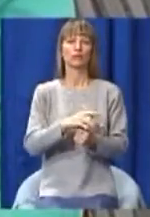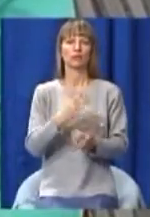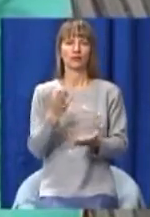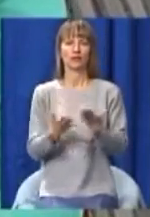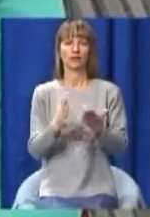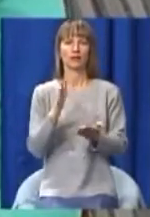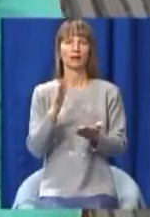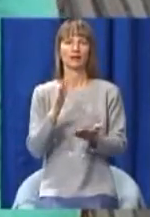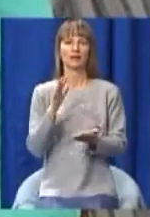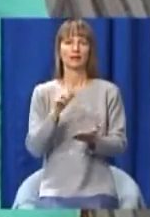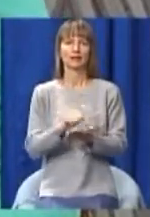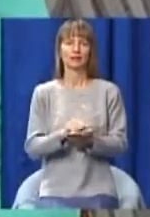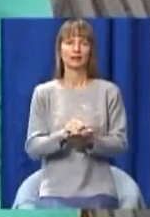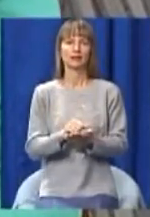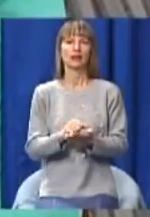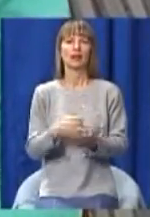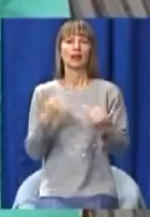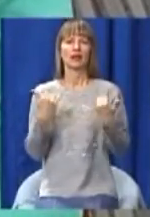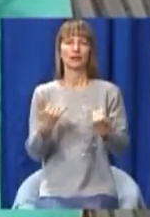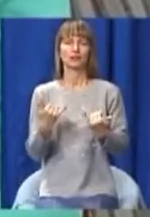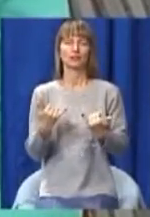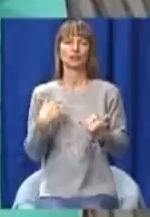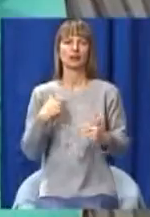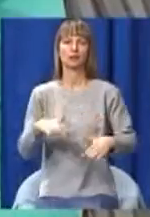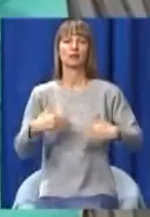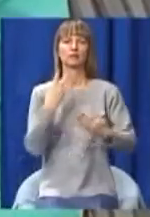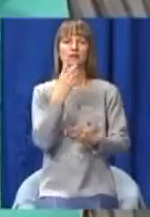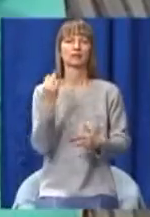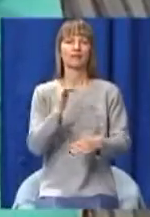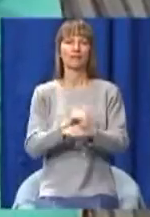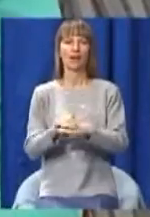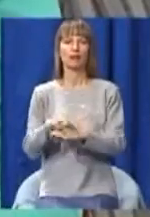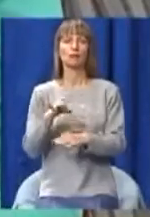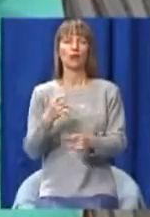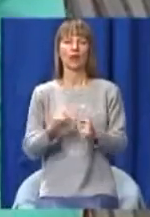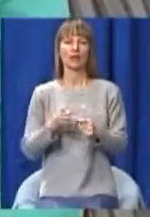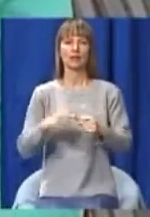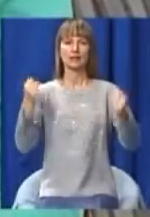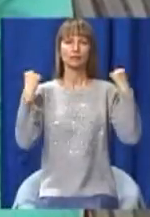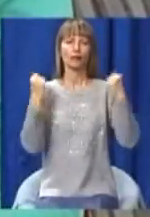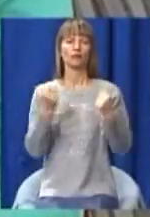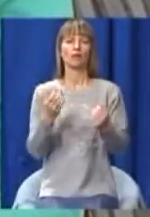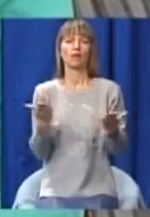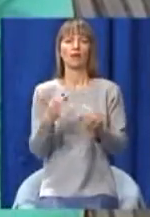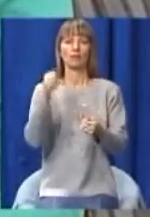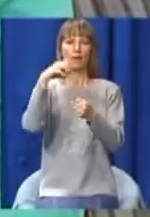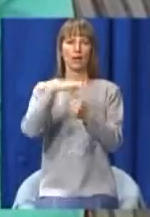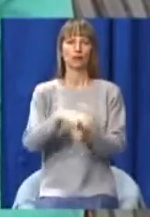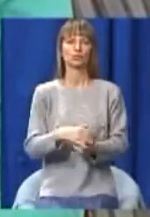займешся. А зараз я пропоную вам переглянути такі цікаві факти про цей вид спорту, як парашутний.